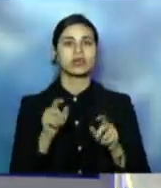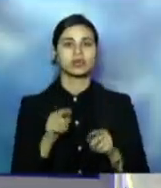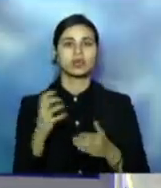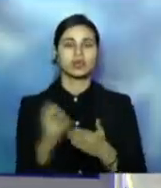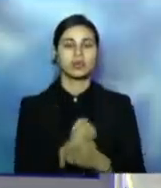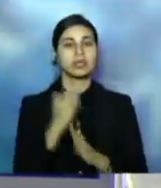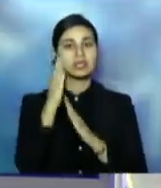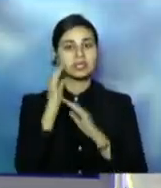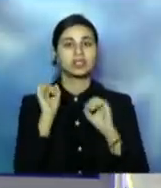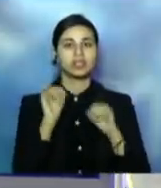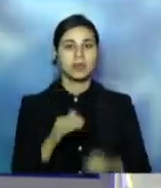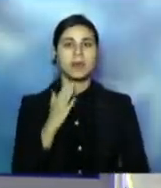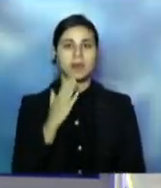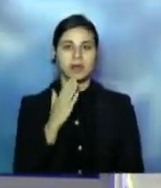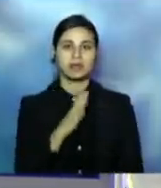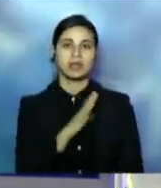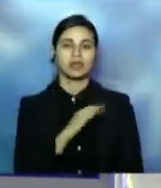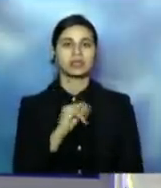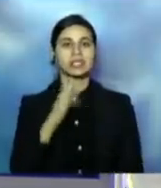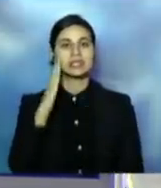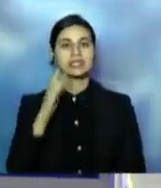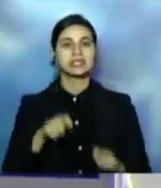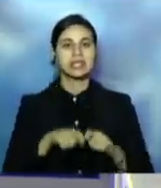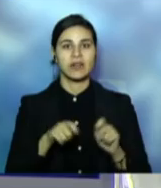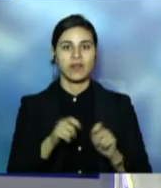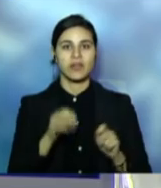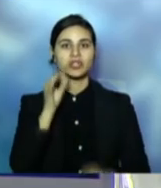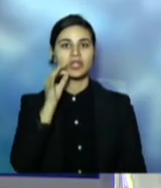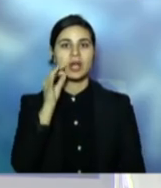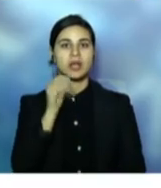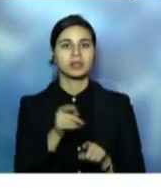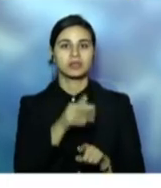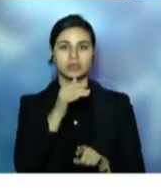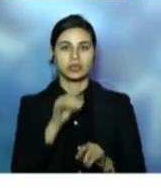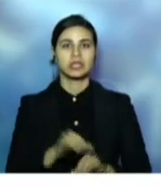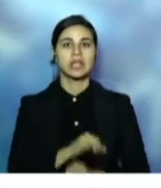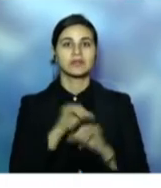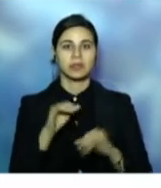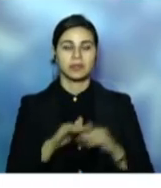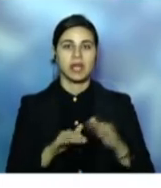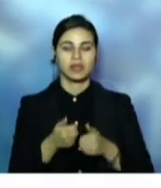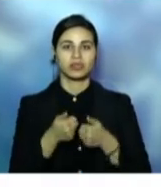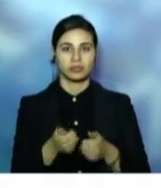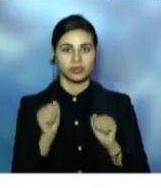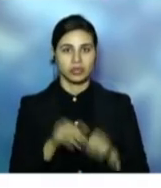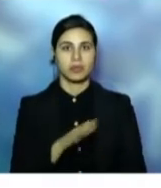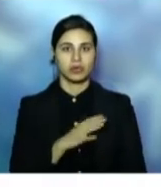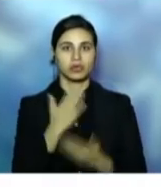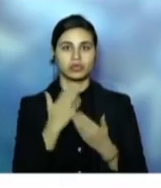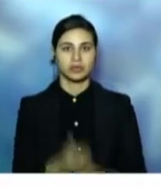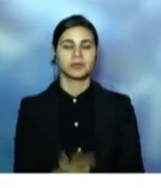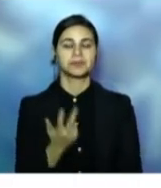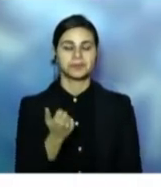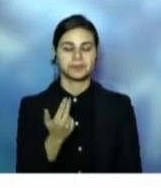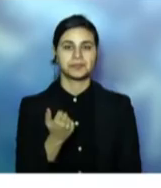ანუ ძილი შეიძლება მართლა გახდეს, ან ძილის დარღვევა, შაქრიანი დიაბეტის განვითარების ხელშემწყობი გარემოება.